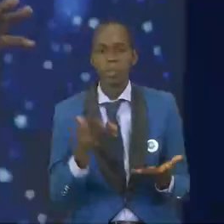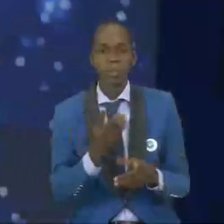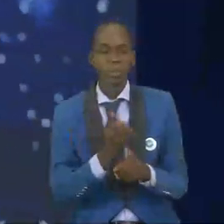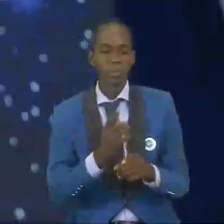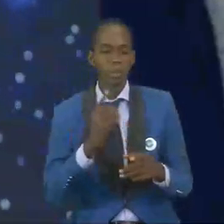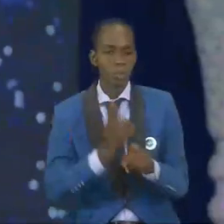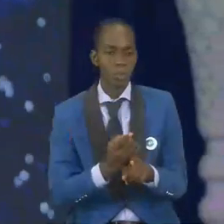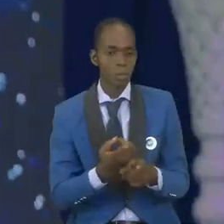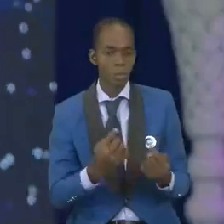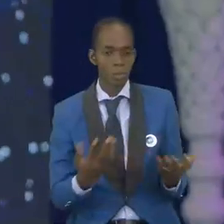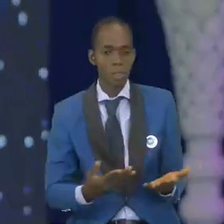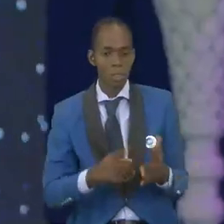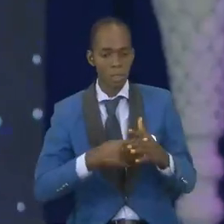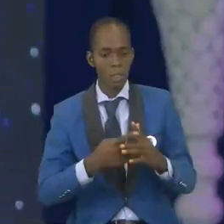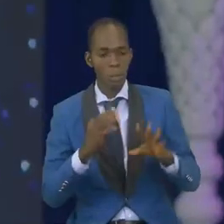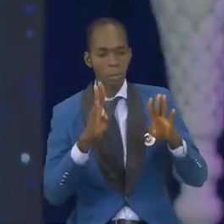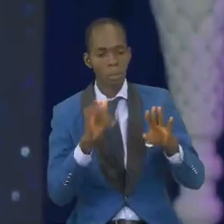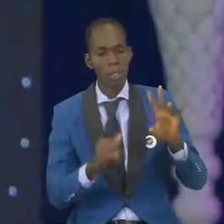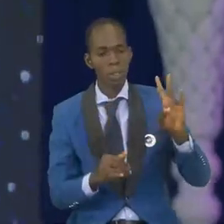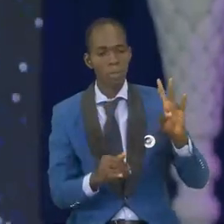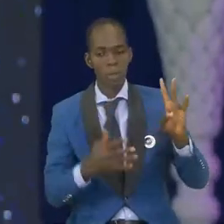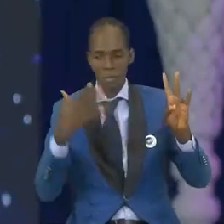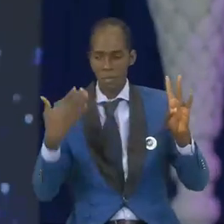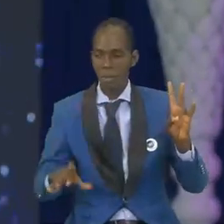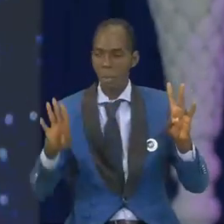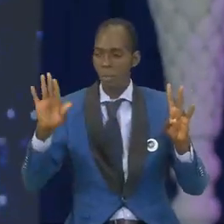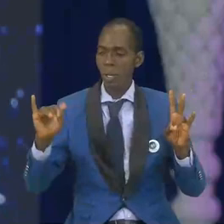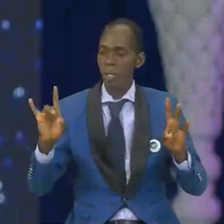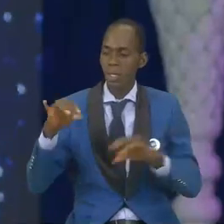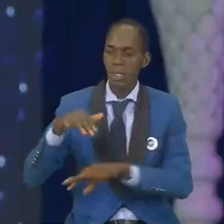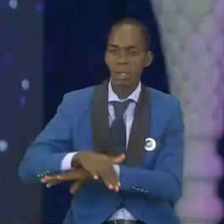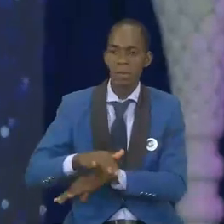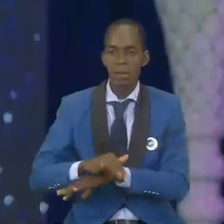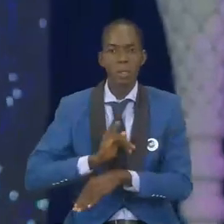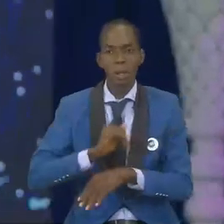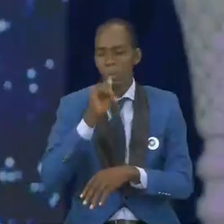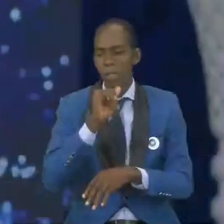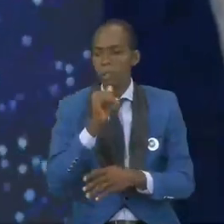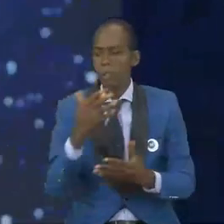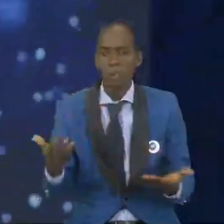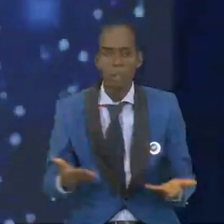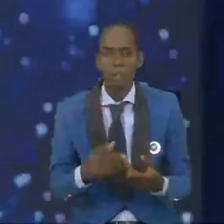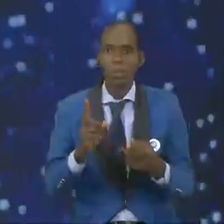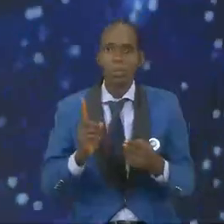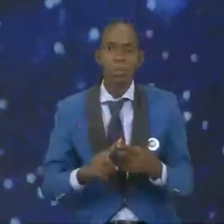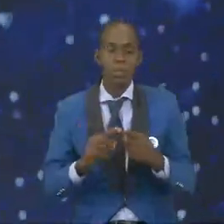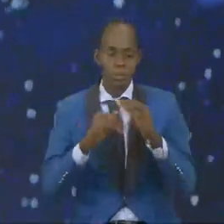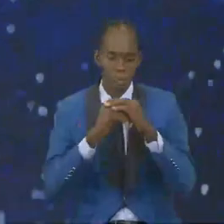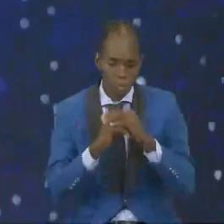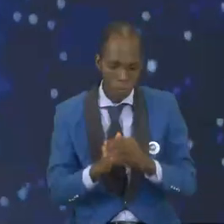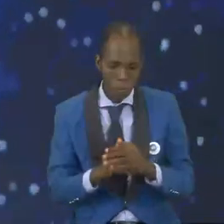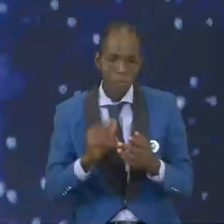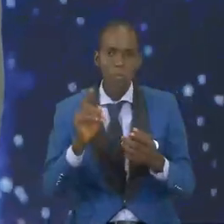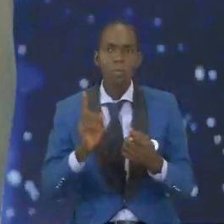finir à 8h, à 21h, non. Je ne suis pas là pour fléchir ou